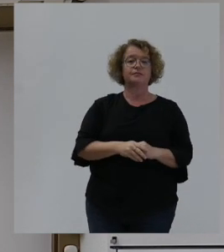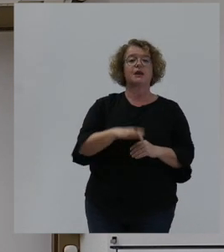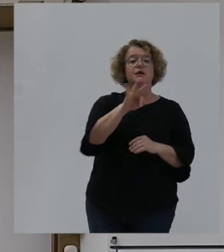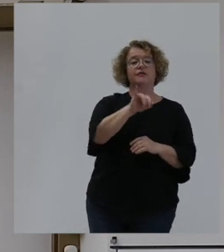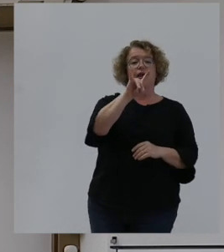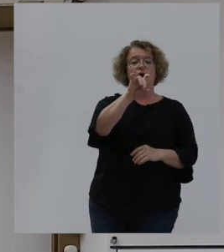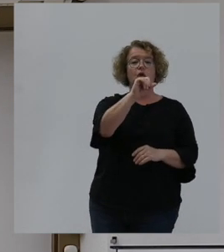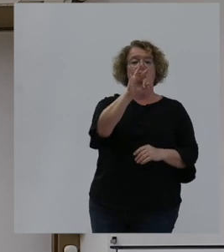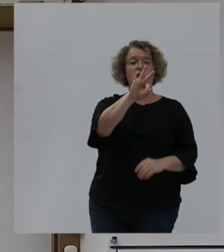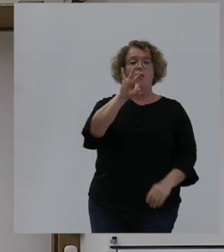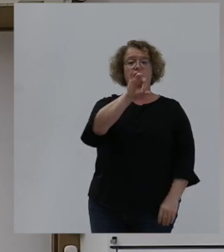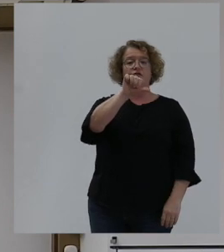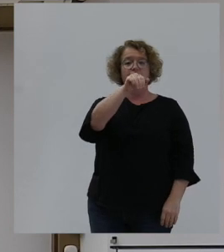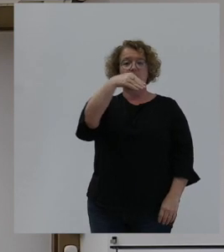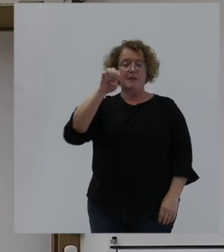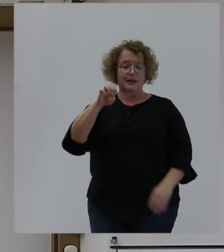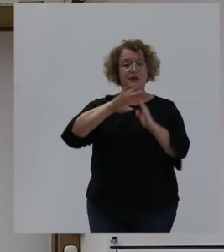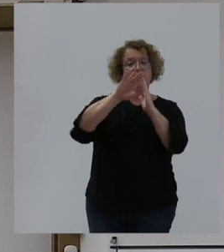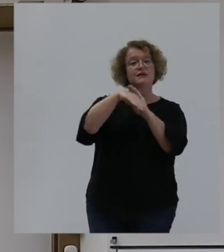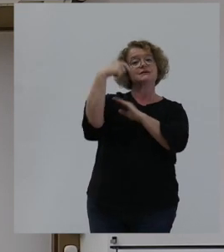Frédéric Hoffmann pour la fonction de vice-président